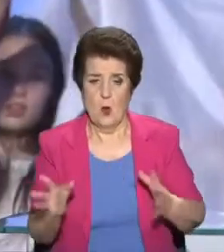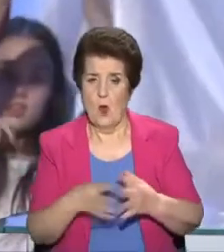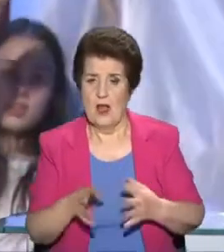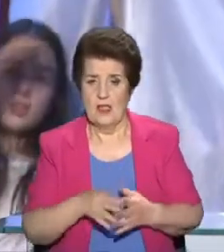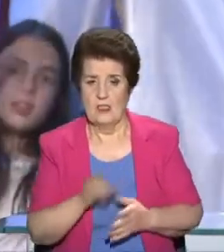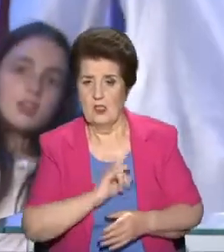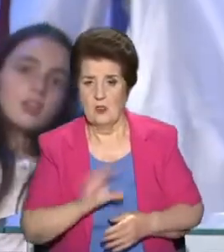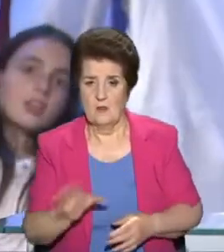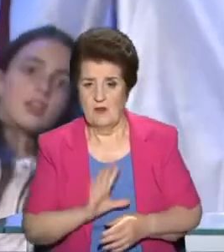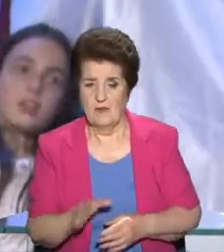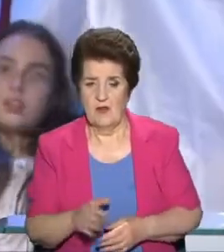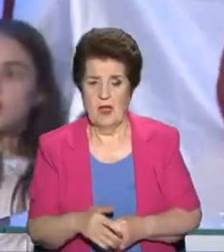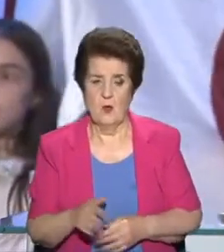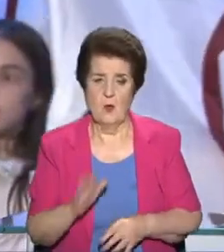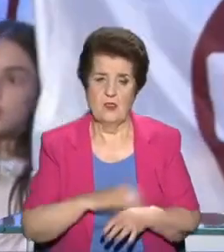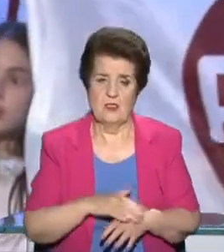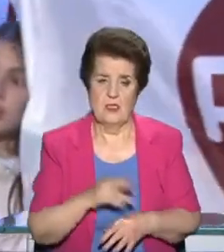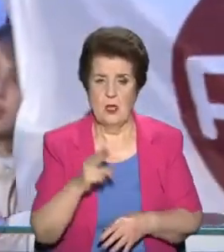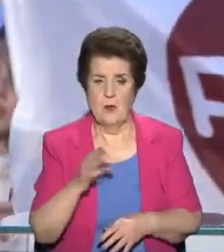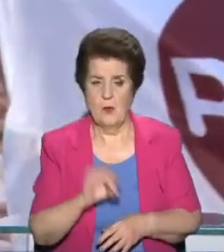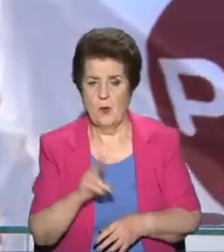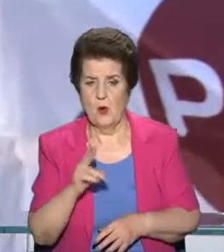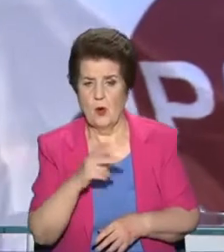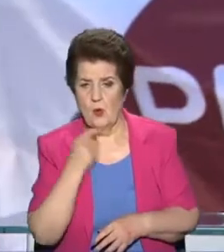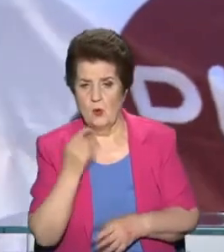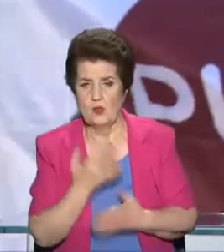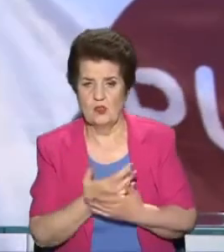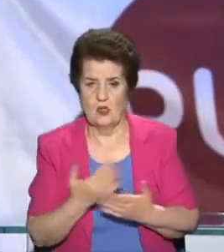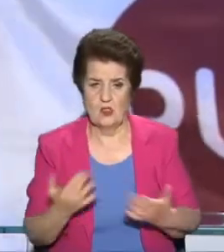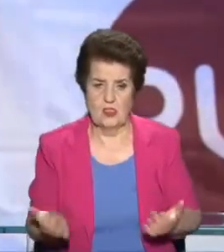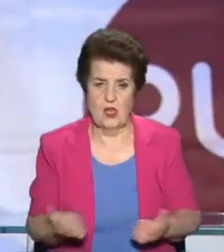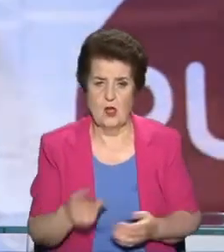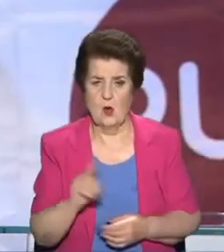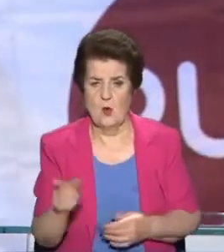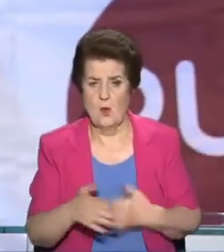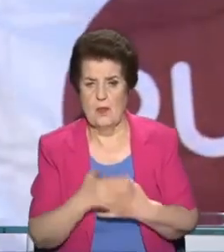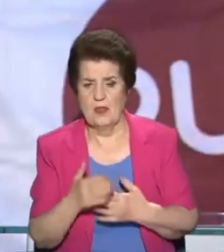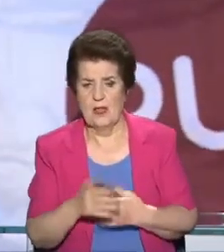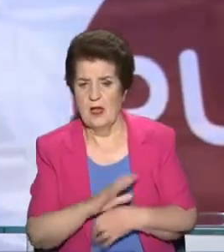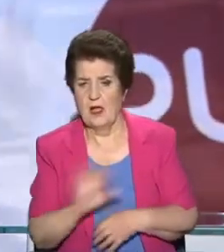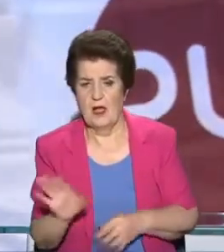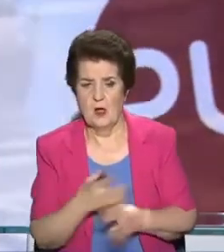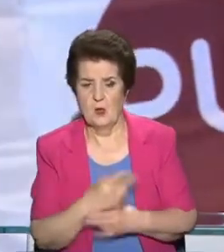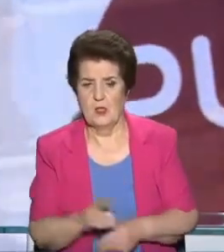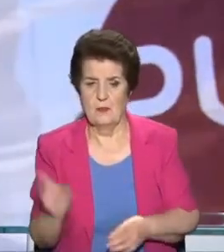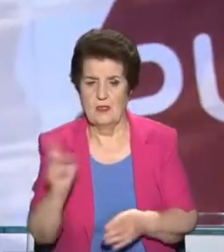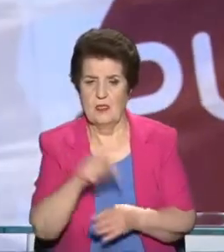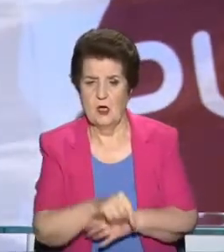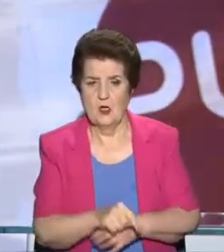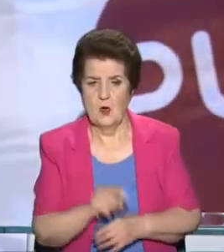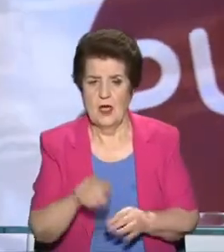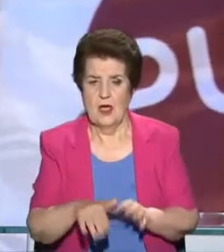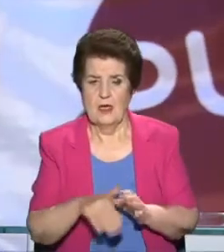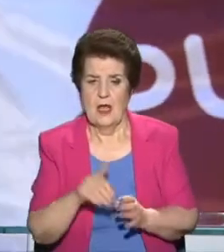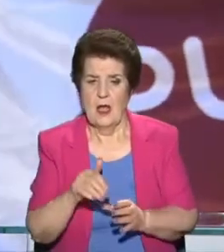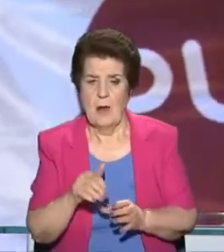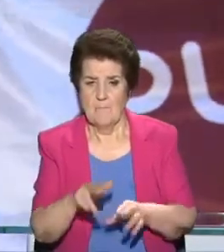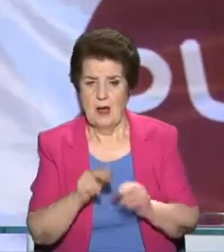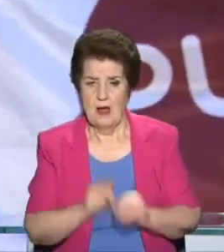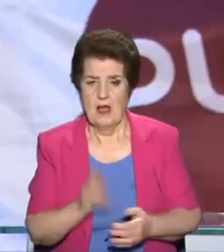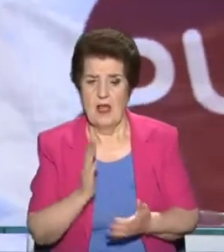și alianțe cu extrema stângă produsă comunistoid de și așa mai departe cu penalizare Nu merită să ajung în parlament avem oameni